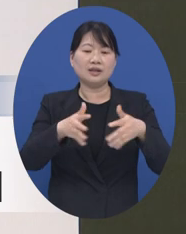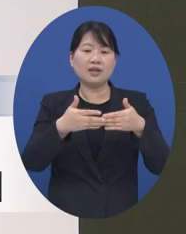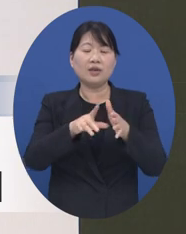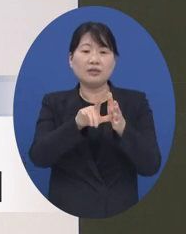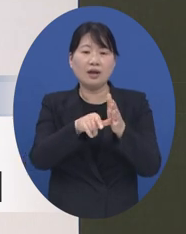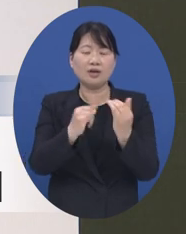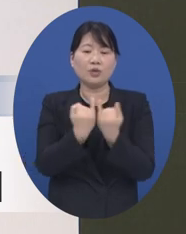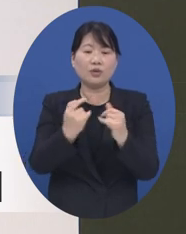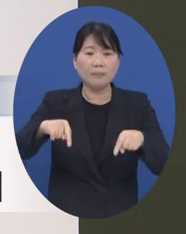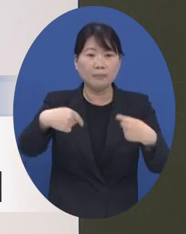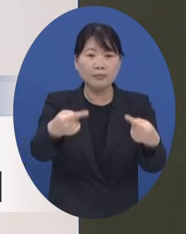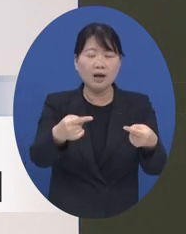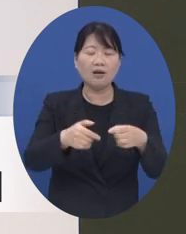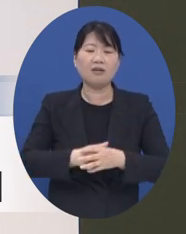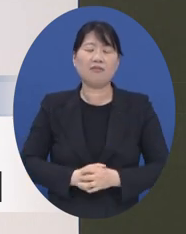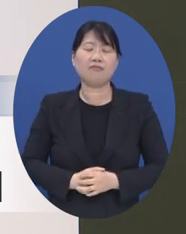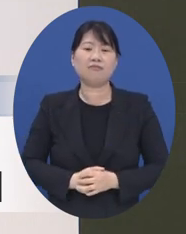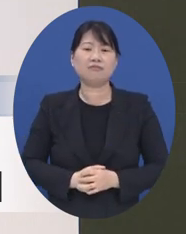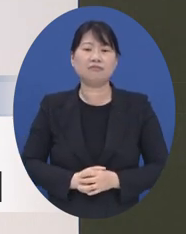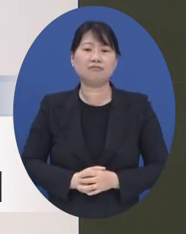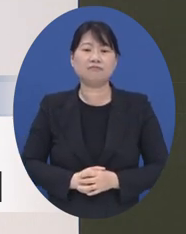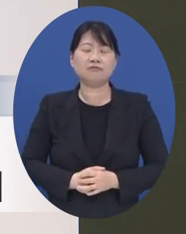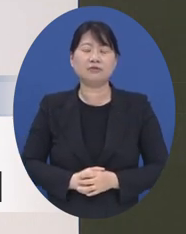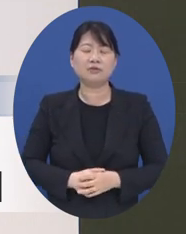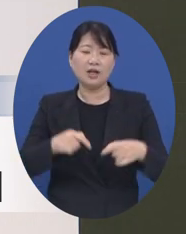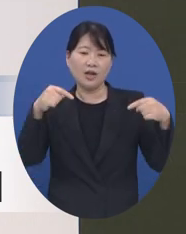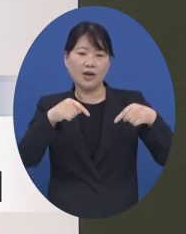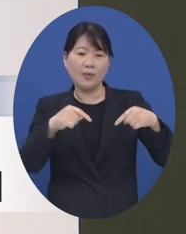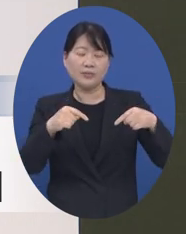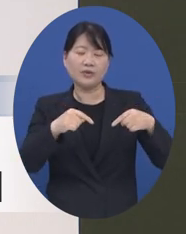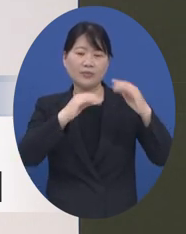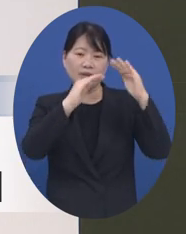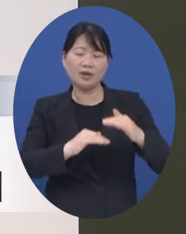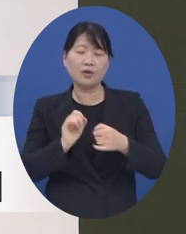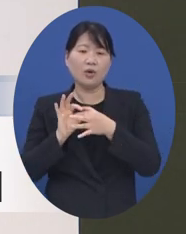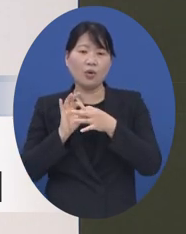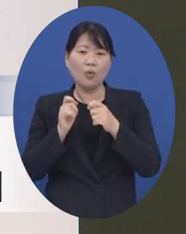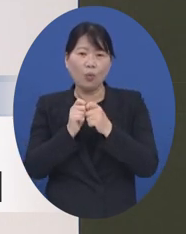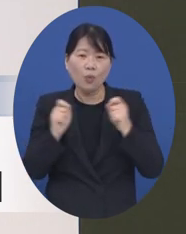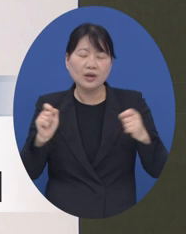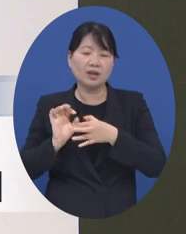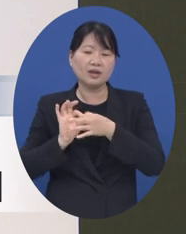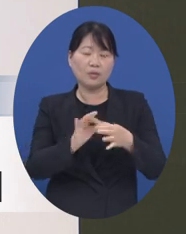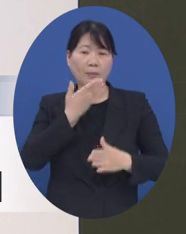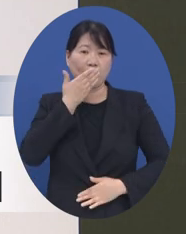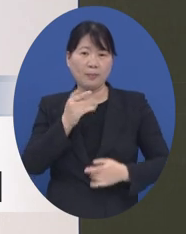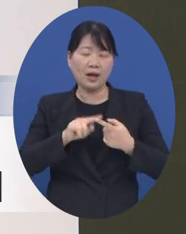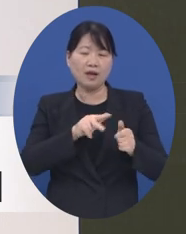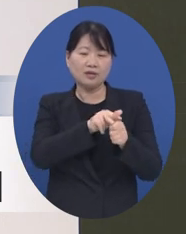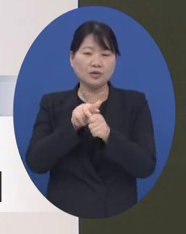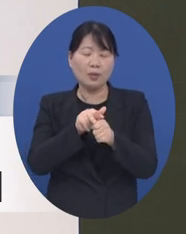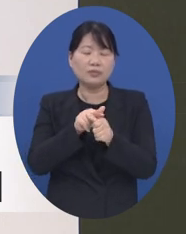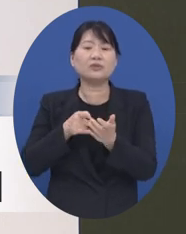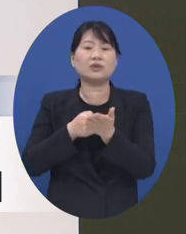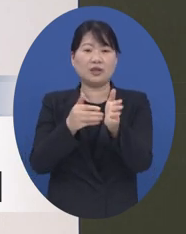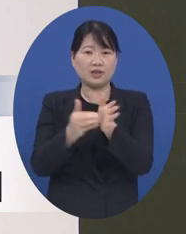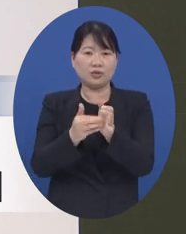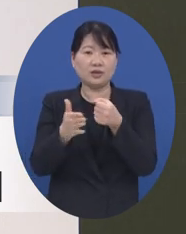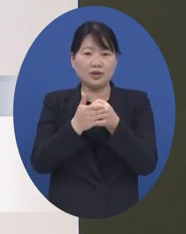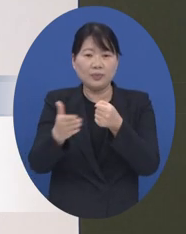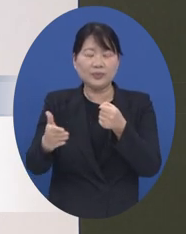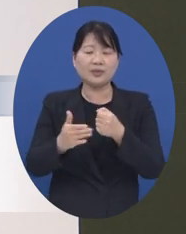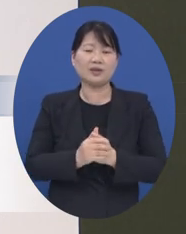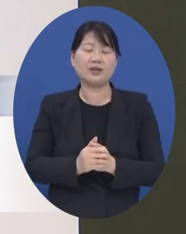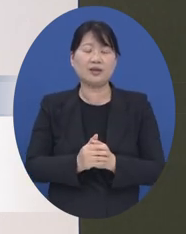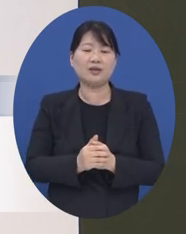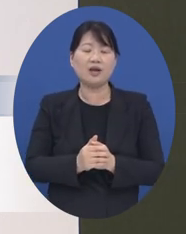경우에 얼마나 그 협정이 오래 지속되고 지속 가능한지에 대한 저희가 데이터들을 제시하면서 협력적 협의적 방식의